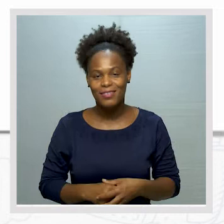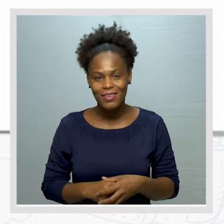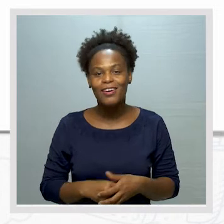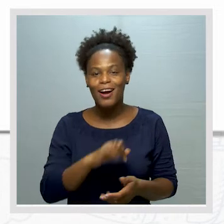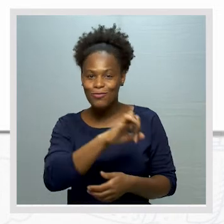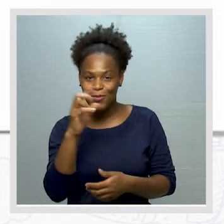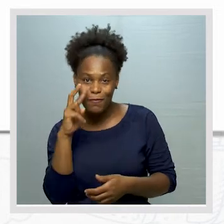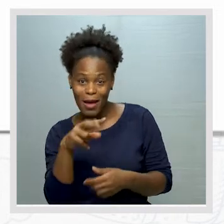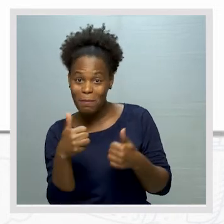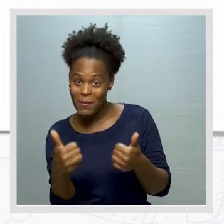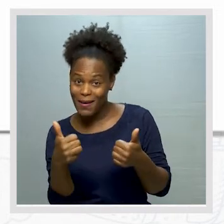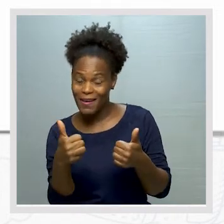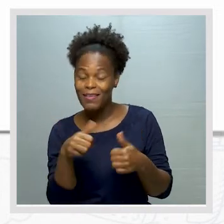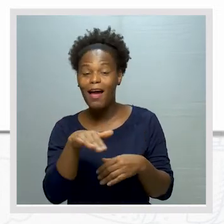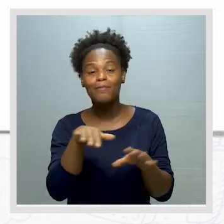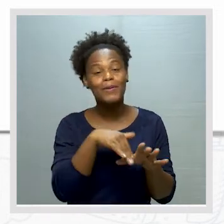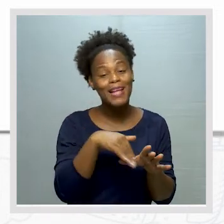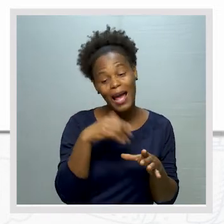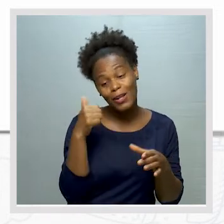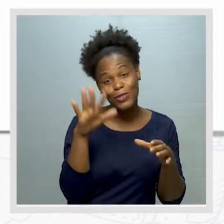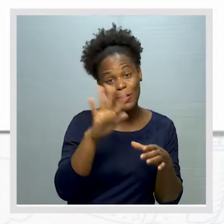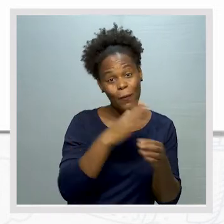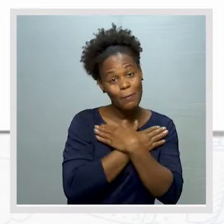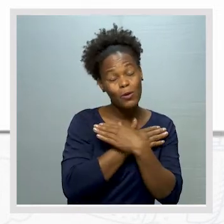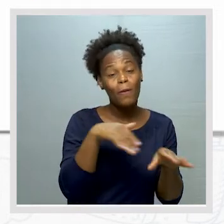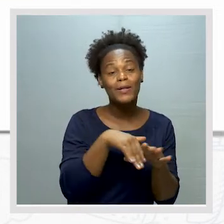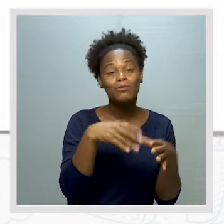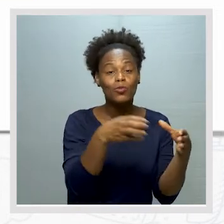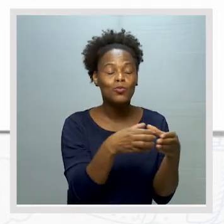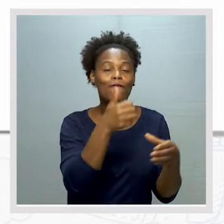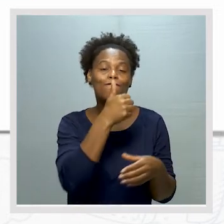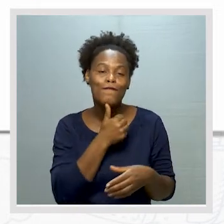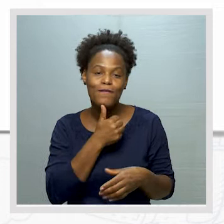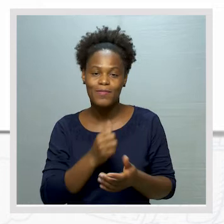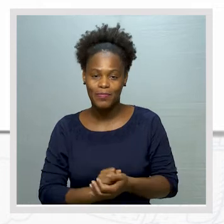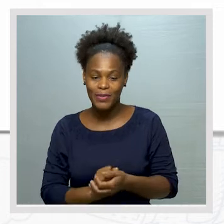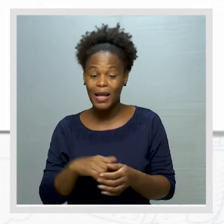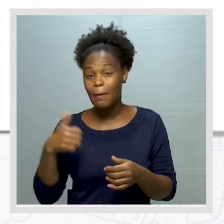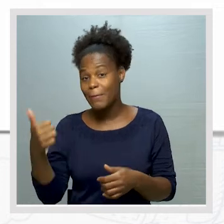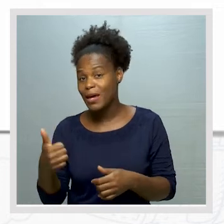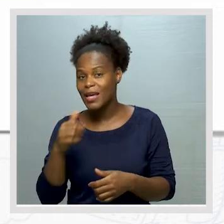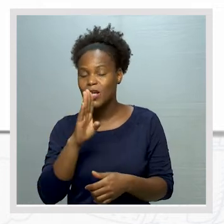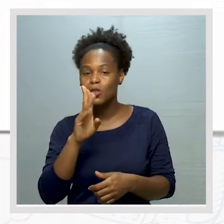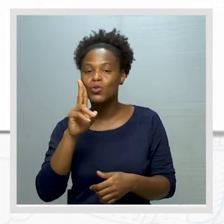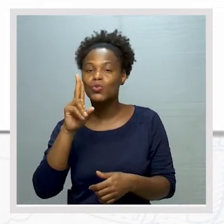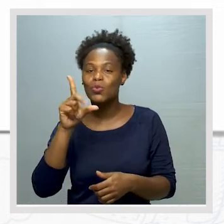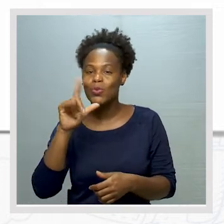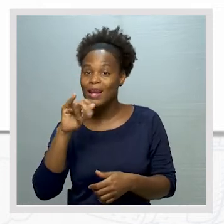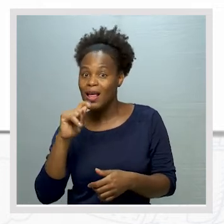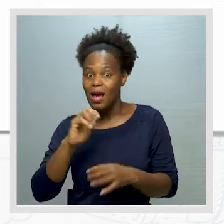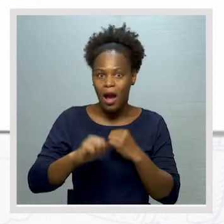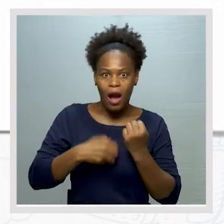bien vu, ils font partie de l'équipe rouge. Et en B, Julie est